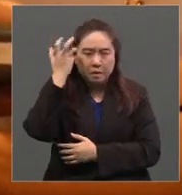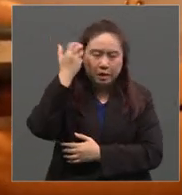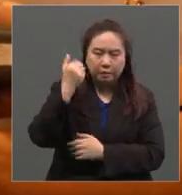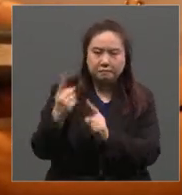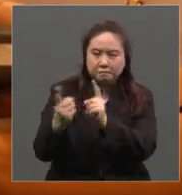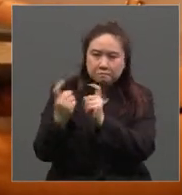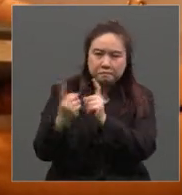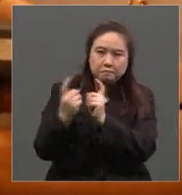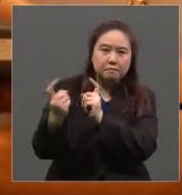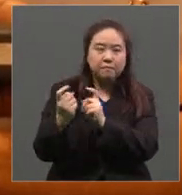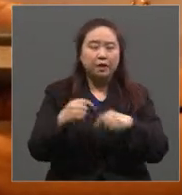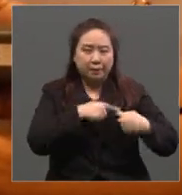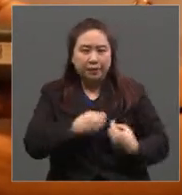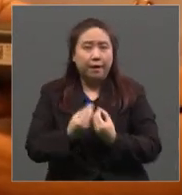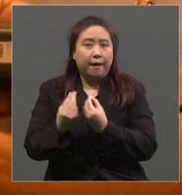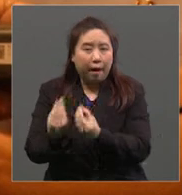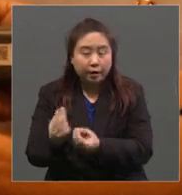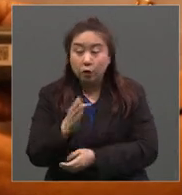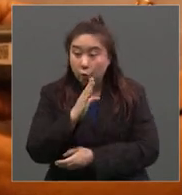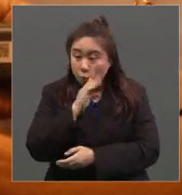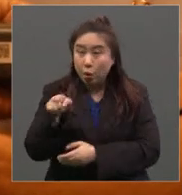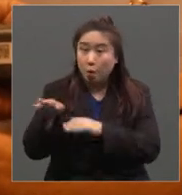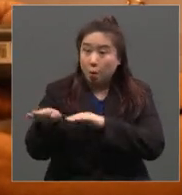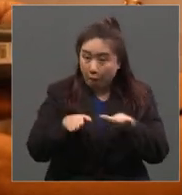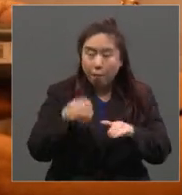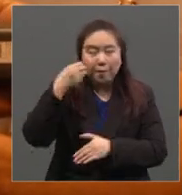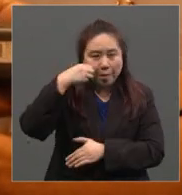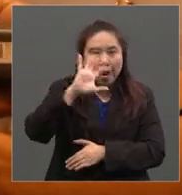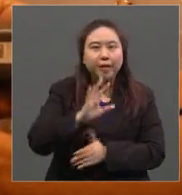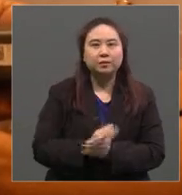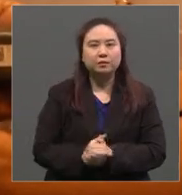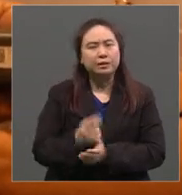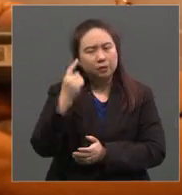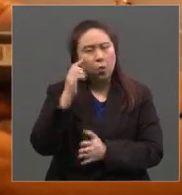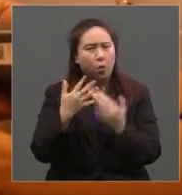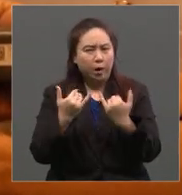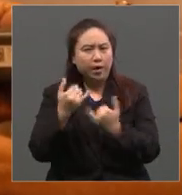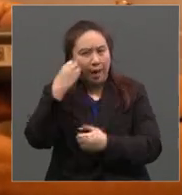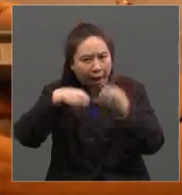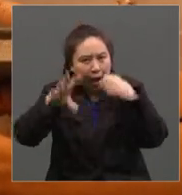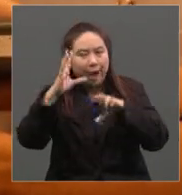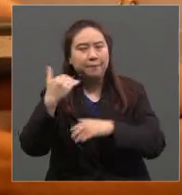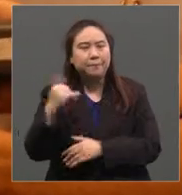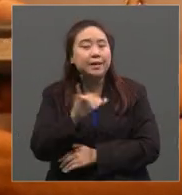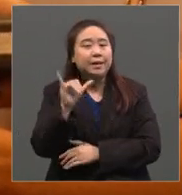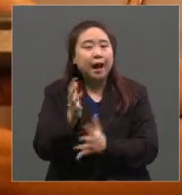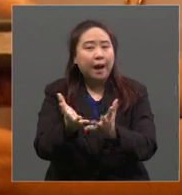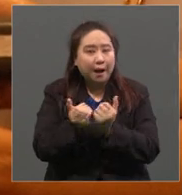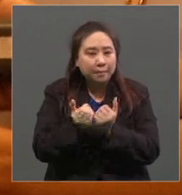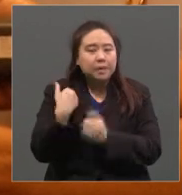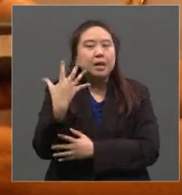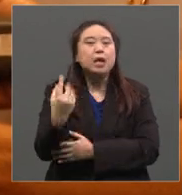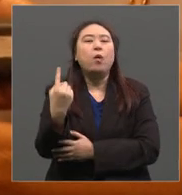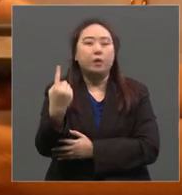างๆถ้าพร้อมนี่ก็จะกลับเลยเท่าที่ทราบวันนี้ก็จะทยอยกลับทั้งมีญาติมารับและจะเหลืออยู่สักหนึ่งท่านน